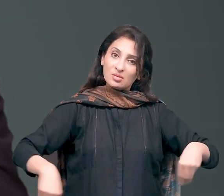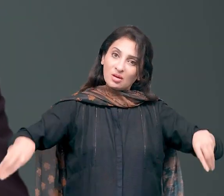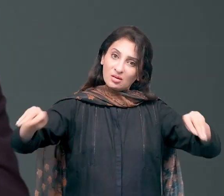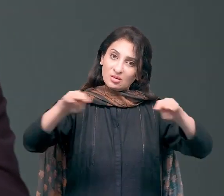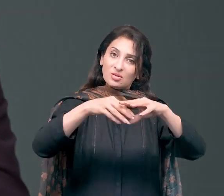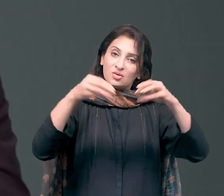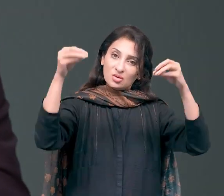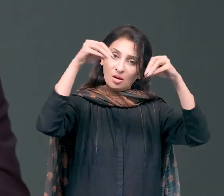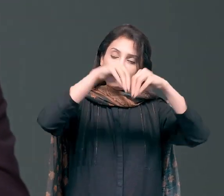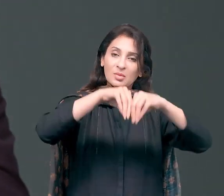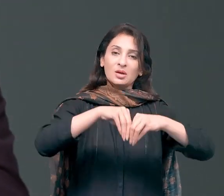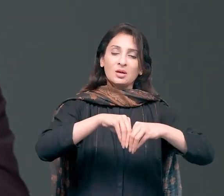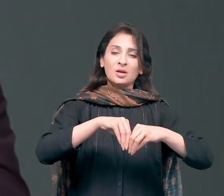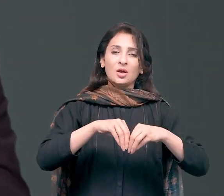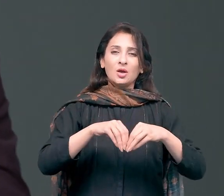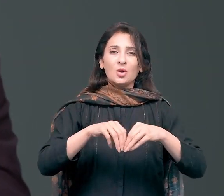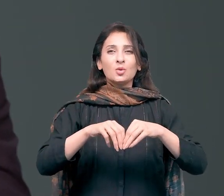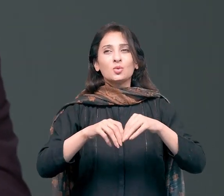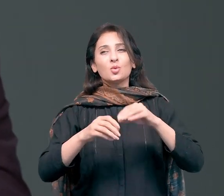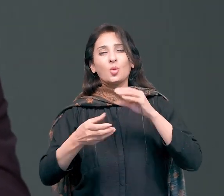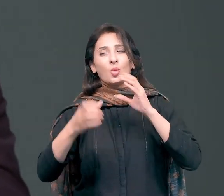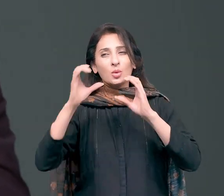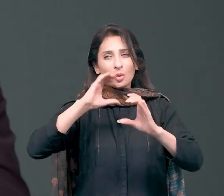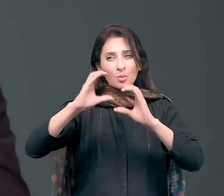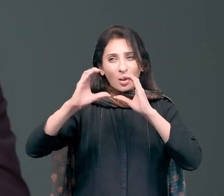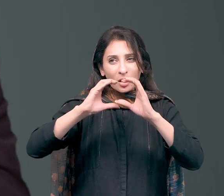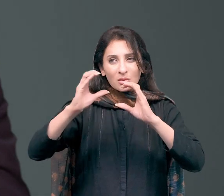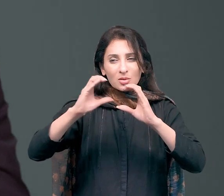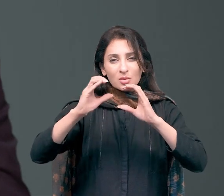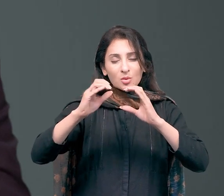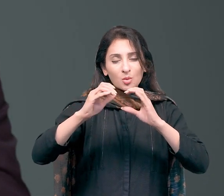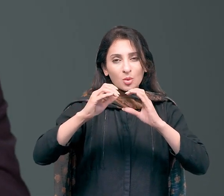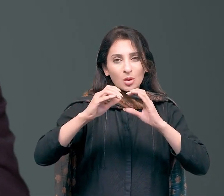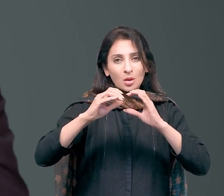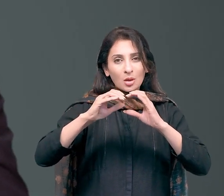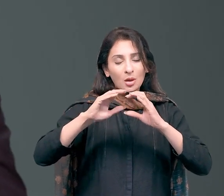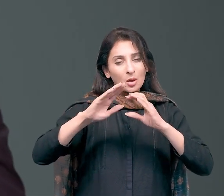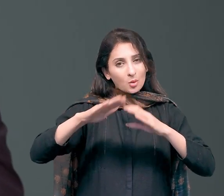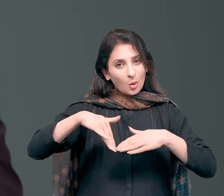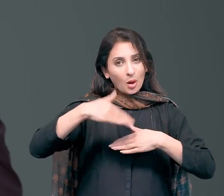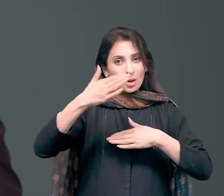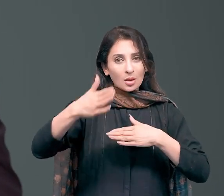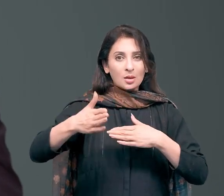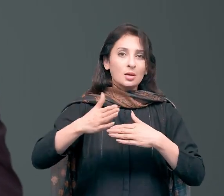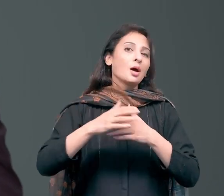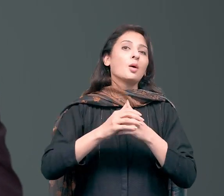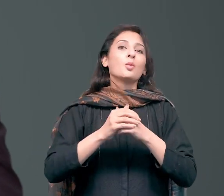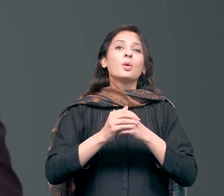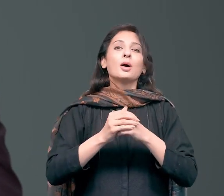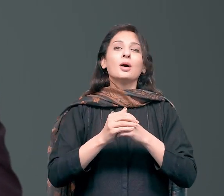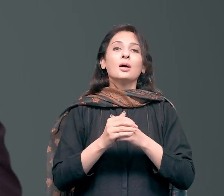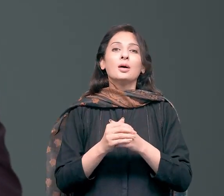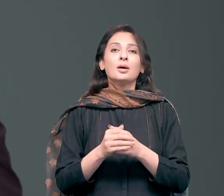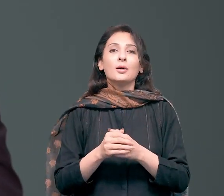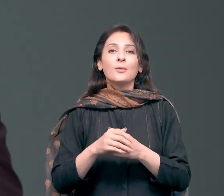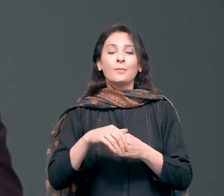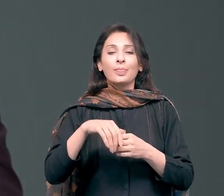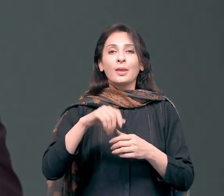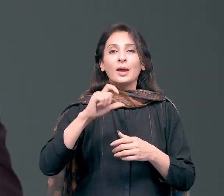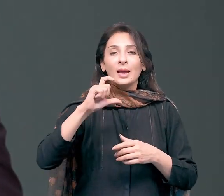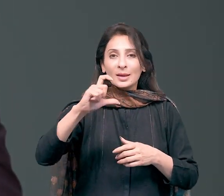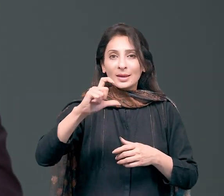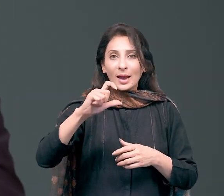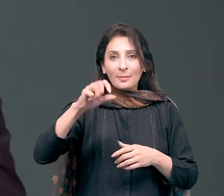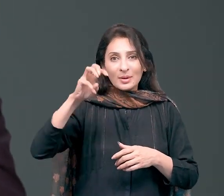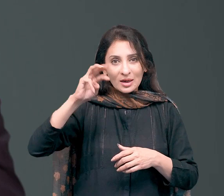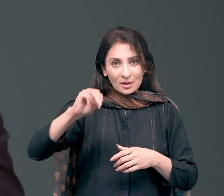تھے۔ بہرحال نہیں ہو، تو اسی دوران جو بات چیت ہوئی تو اس کے نتیجے میں کابینہ